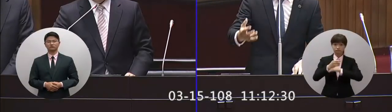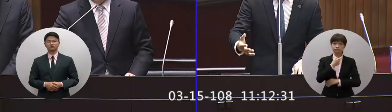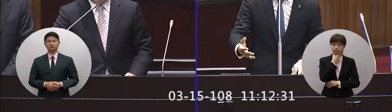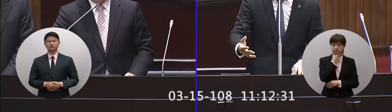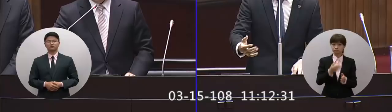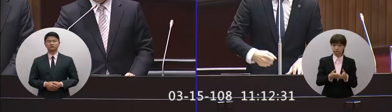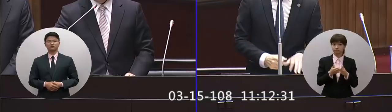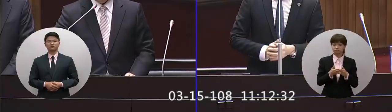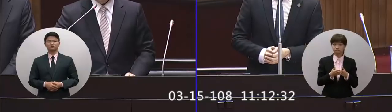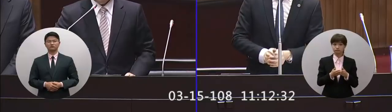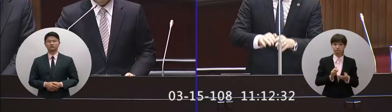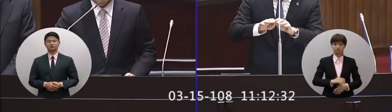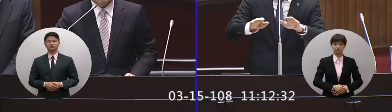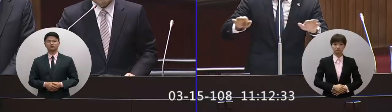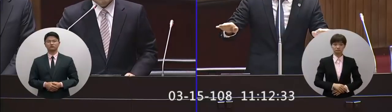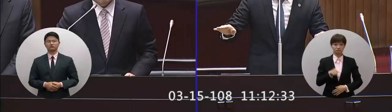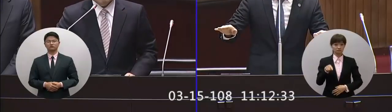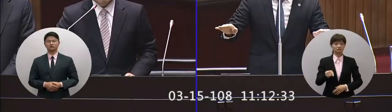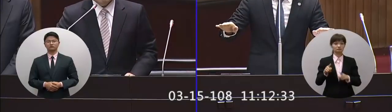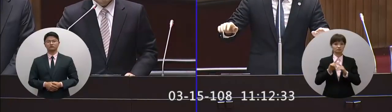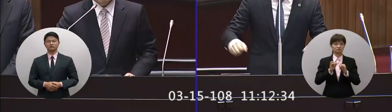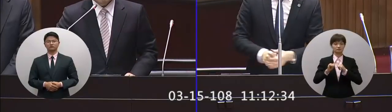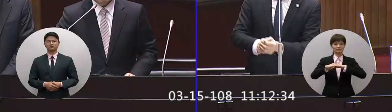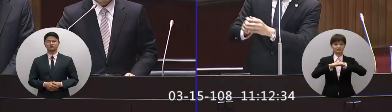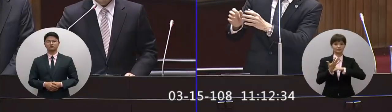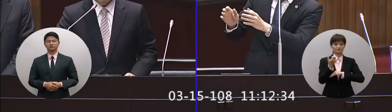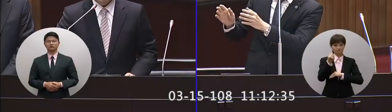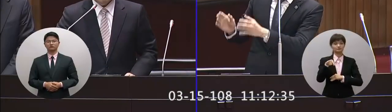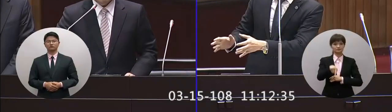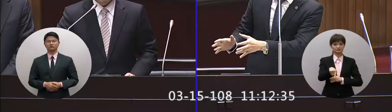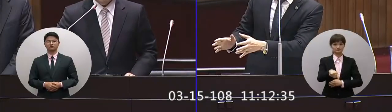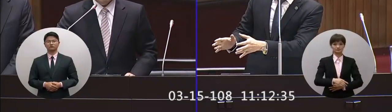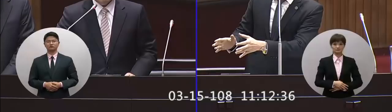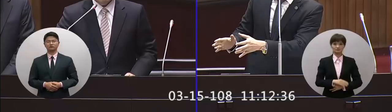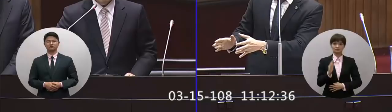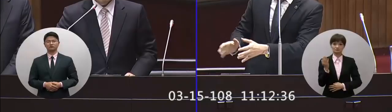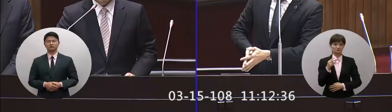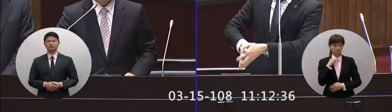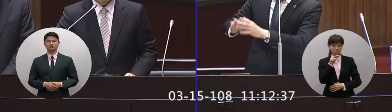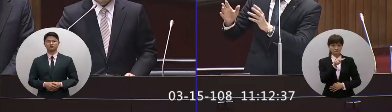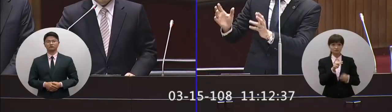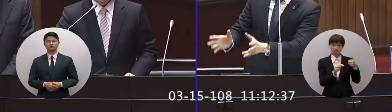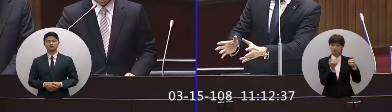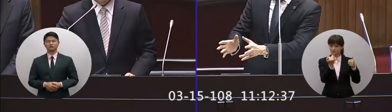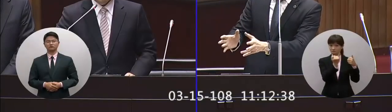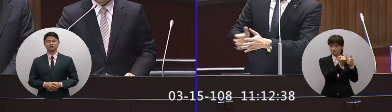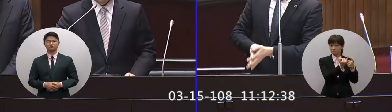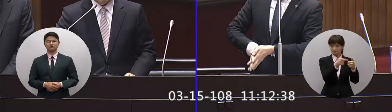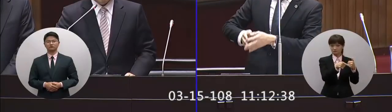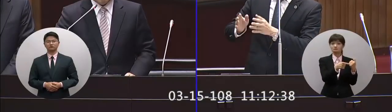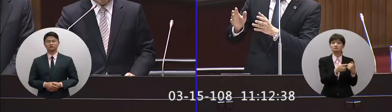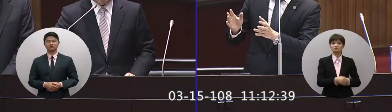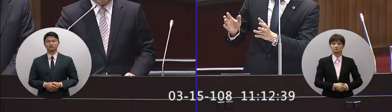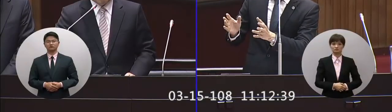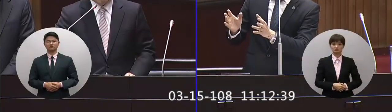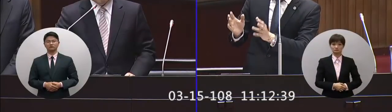保障，就应该要同款嘛吼。所以讲，这是人民的平等权。而且，不过咱即马来看，异性的这个婚姻，因双方吼，